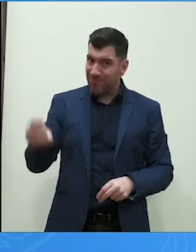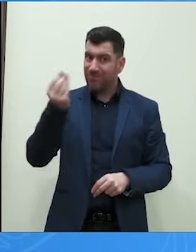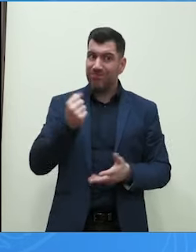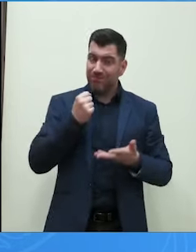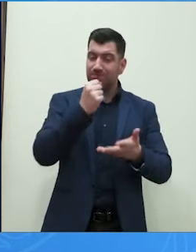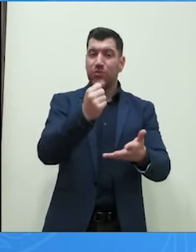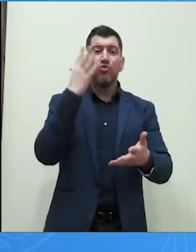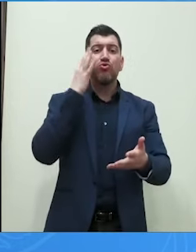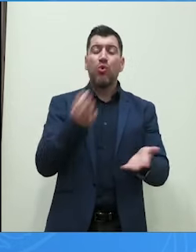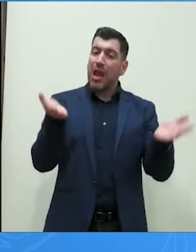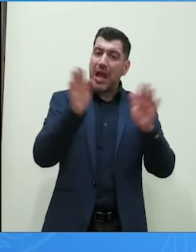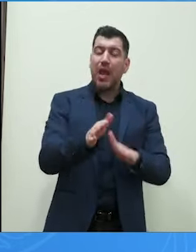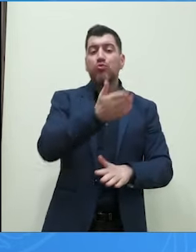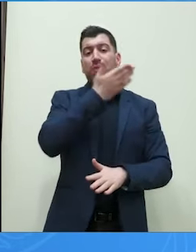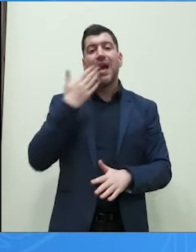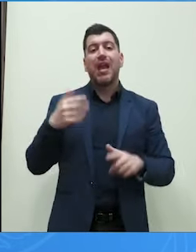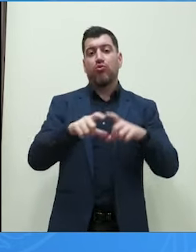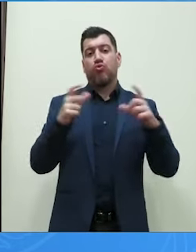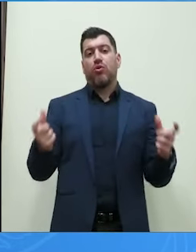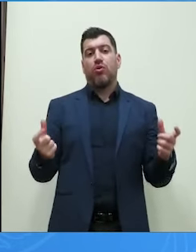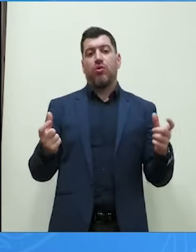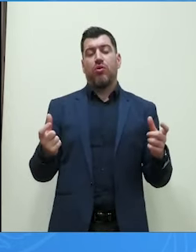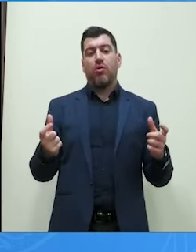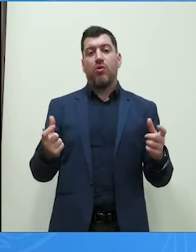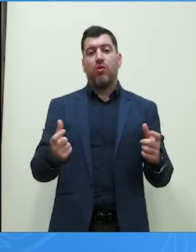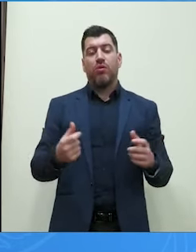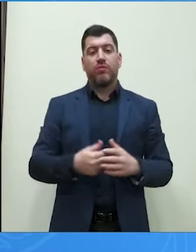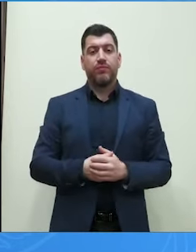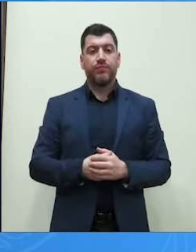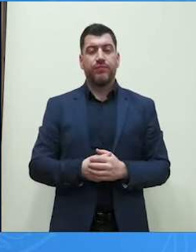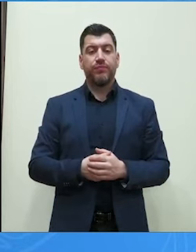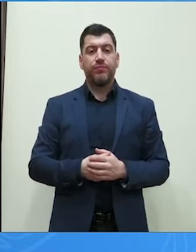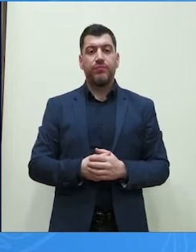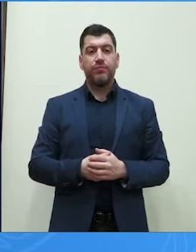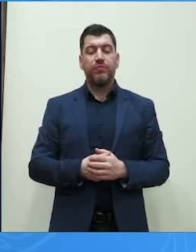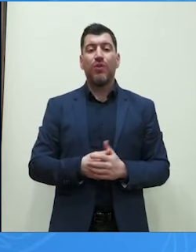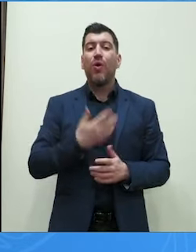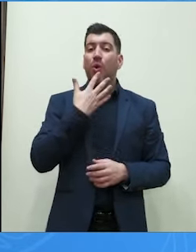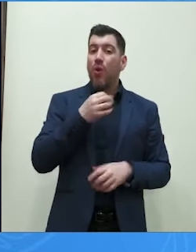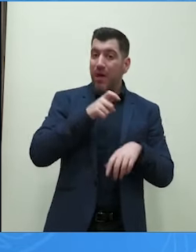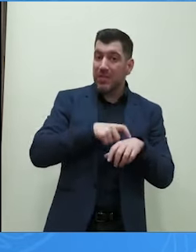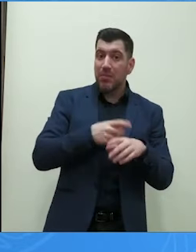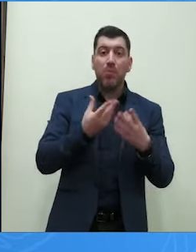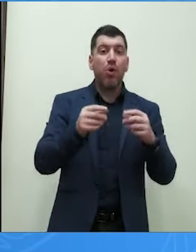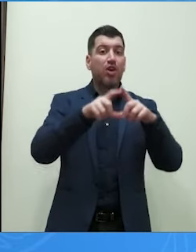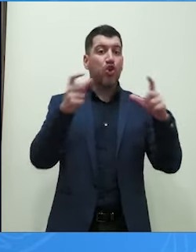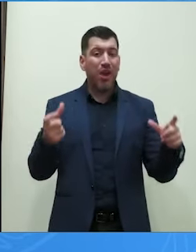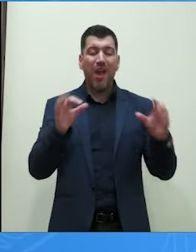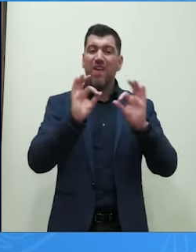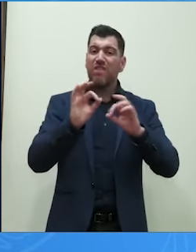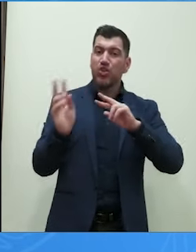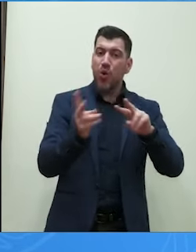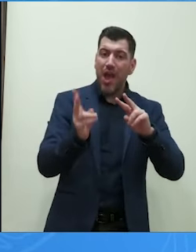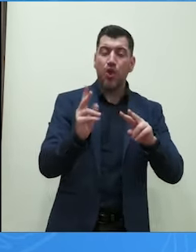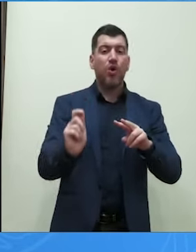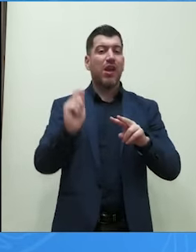μην πηγαίνει κάθε σχολική επιτροπή να κάνει ρυθμίσεις επί ρυθμίσεων, γιατί έτσι λειτουργούν αυτή τη στιγμή. Έτσι πληρώνεται η ΔΕΗ και το φυσικό αέριο. Στις περισσότερες σχολικές